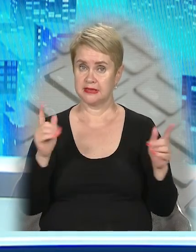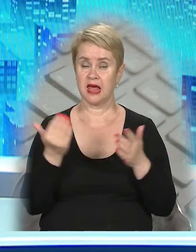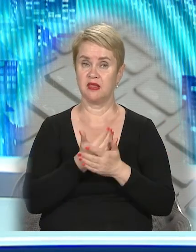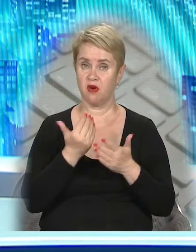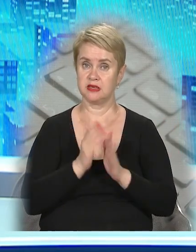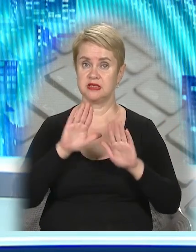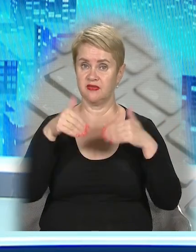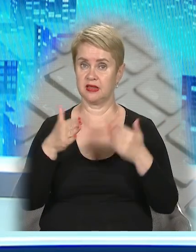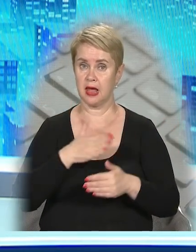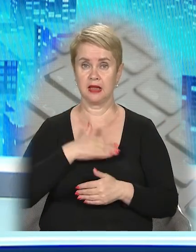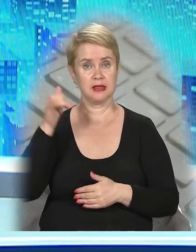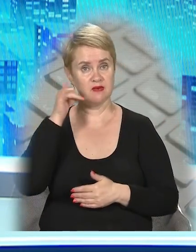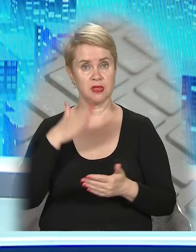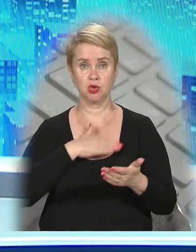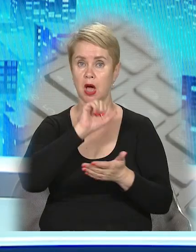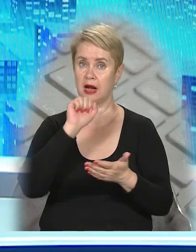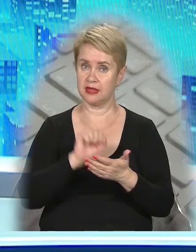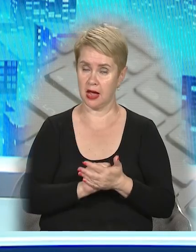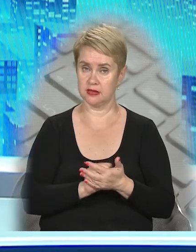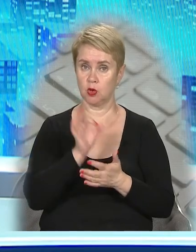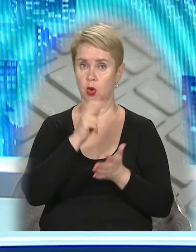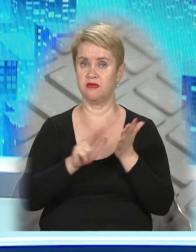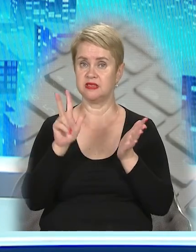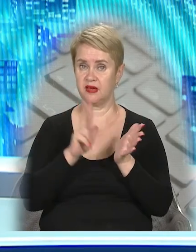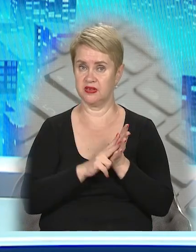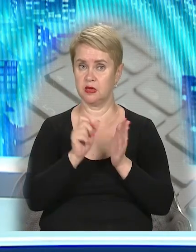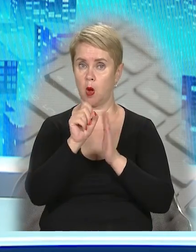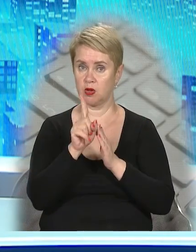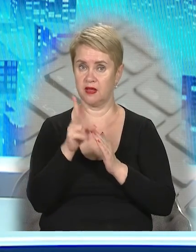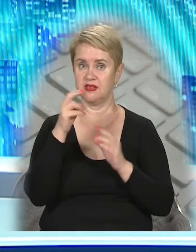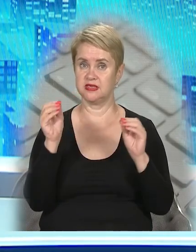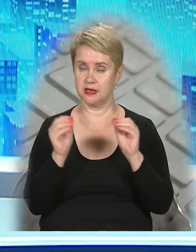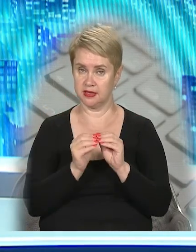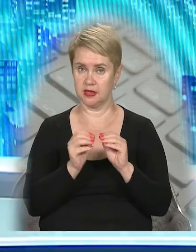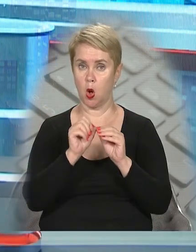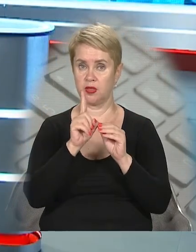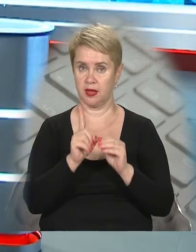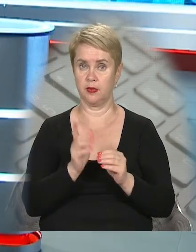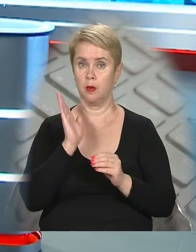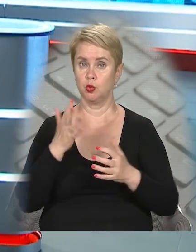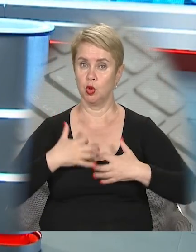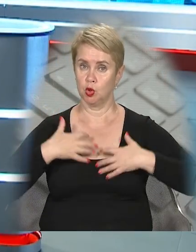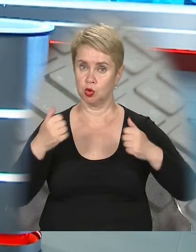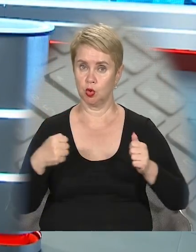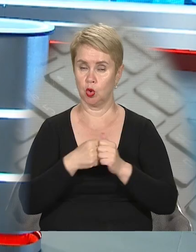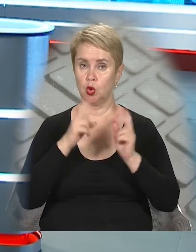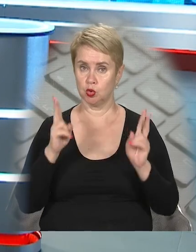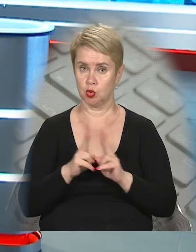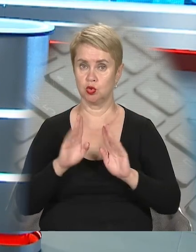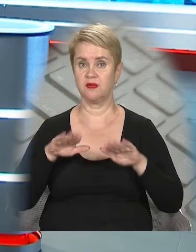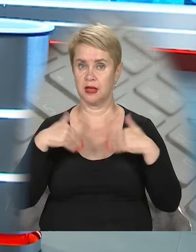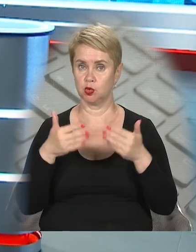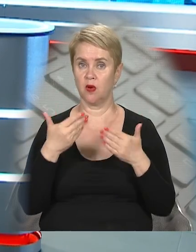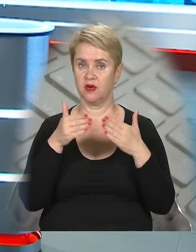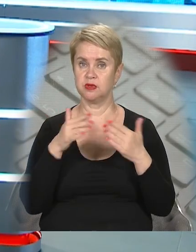інформація, звертайтесь на телефон нашої редакції 098 11 210 11. Будьте здорові та до зустрічі вже